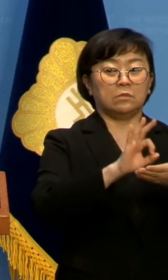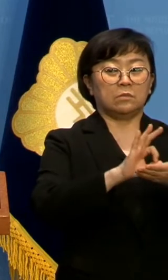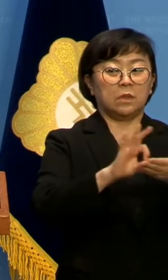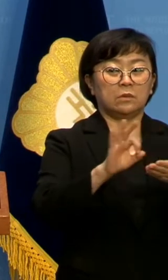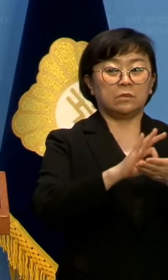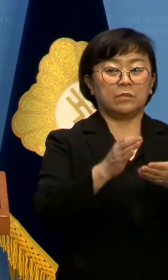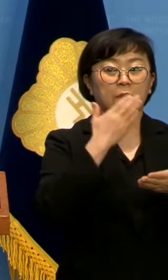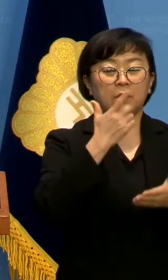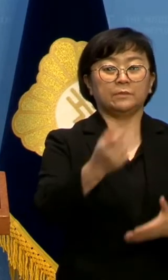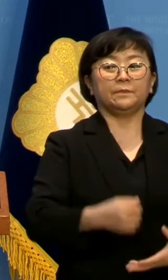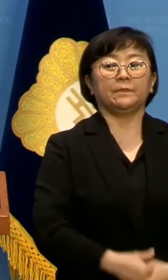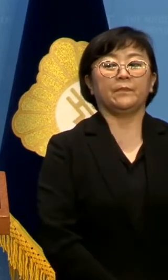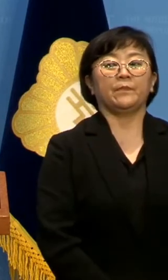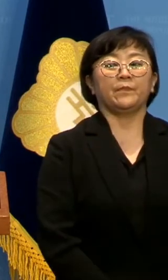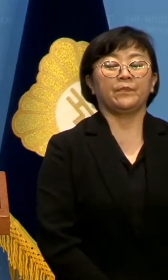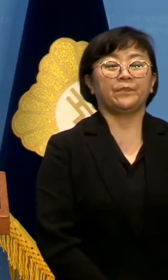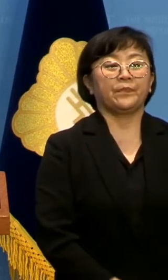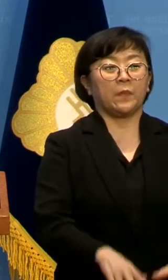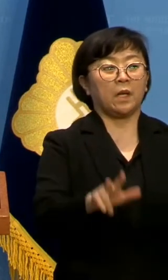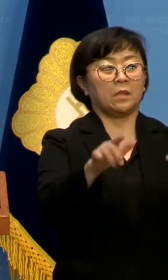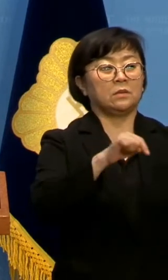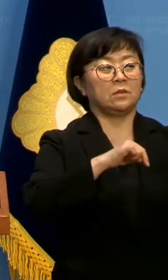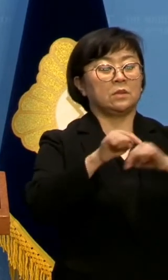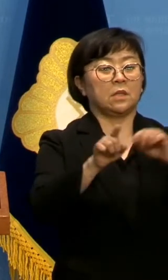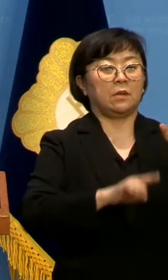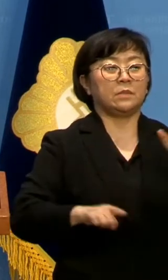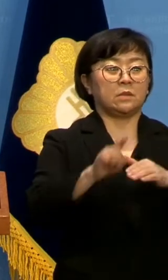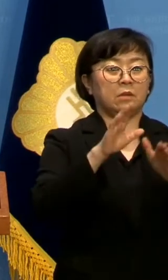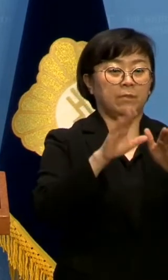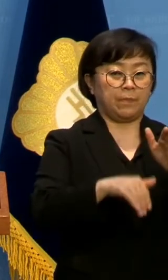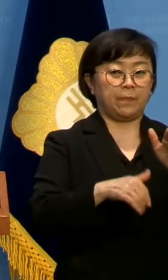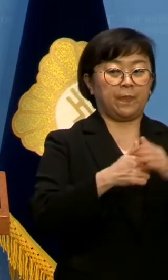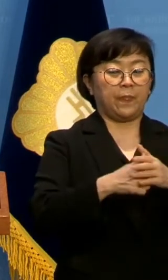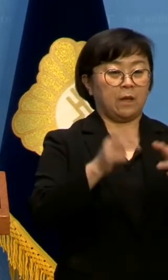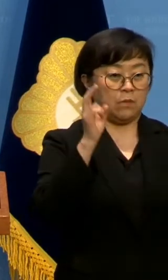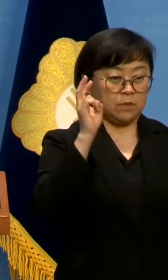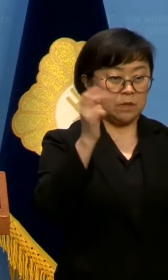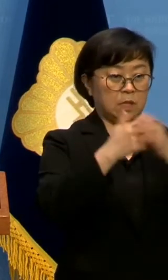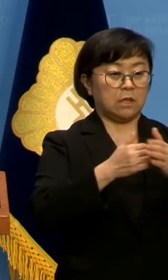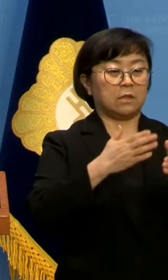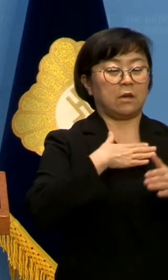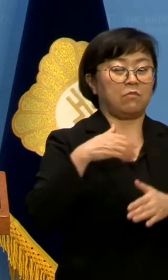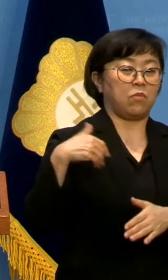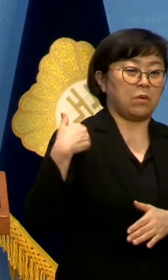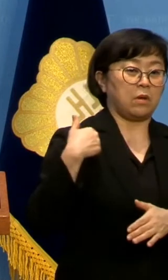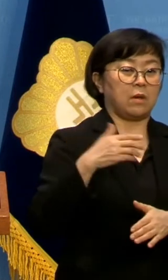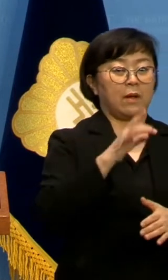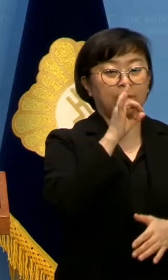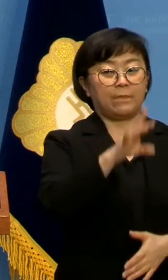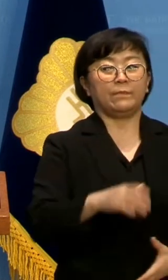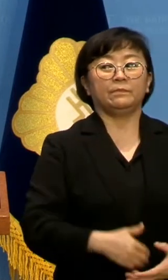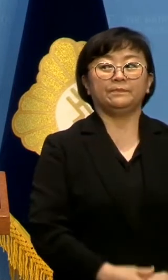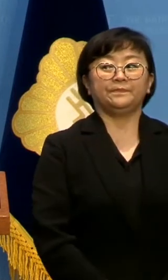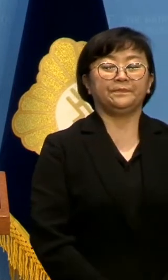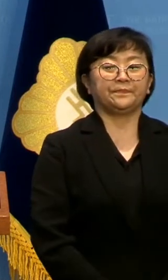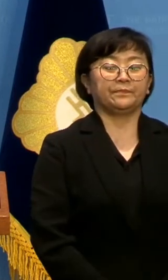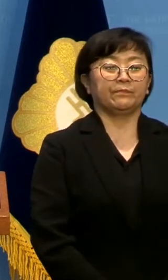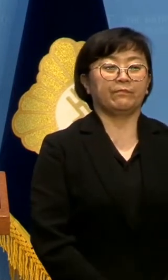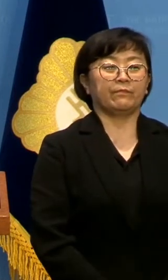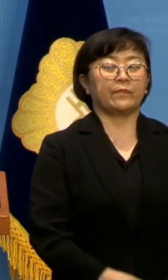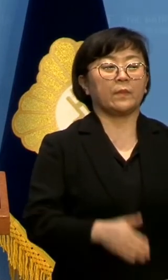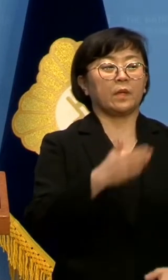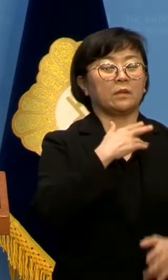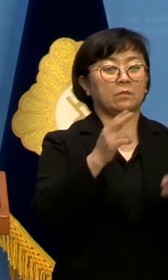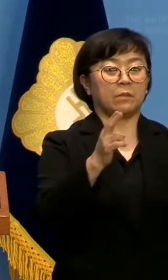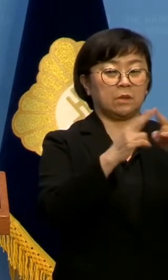상상해 보시기 바랍니다. 이제 정치가 나서야 할 때입니다. 기업에 나 몰라라 해서는 안 됩니다.